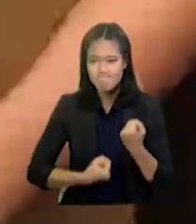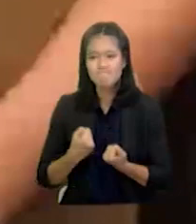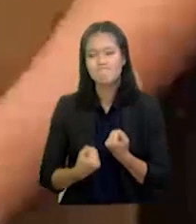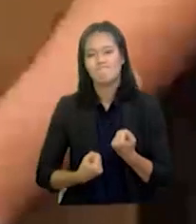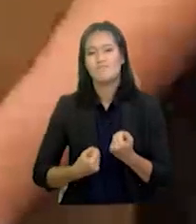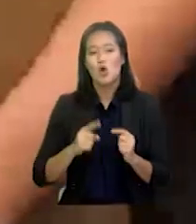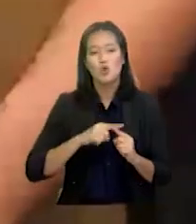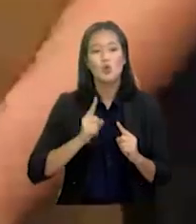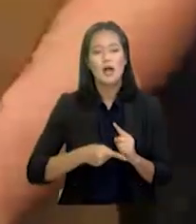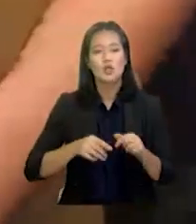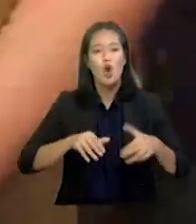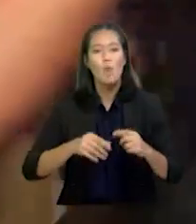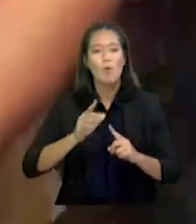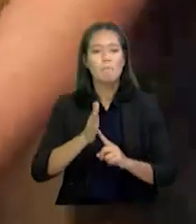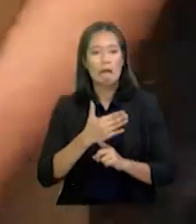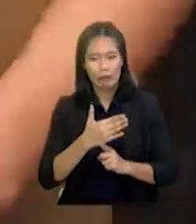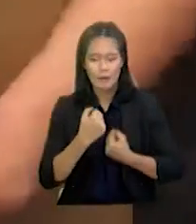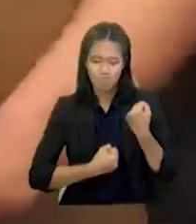fraksi, dalam